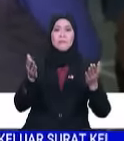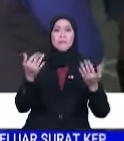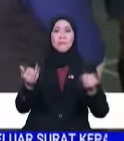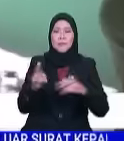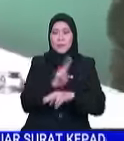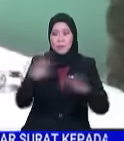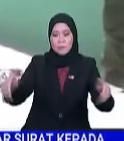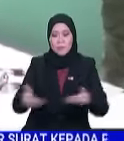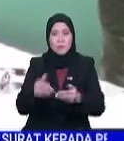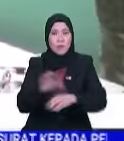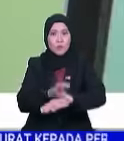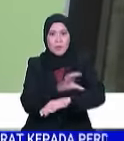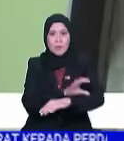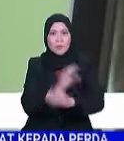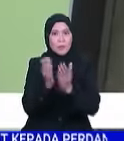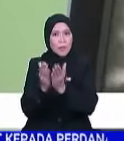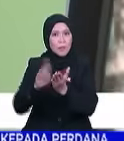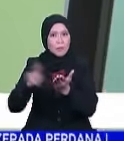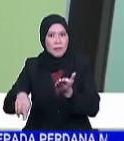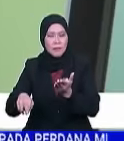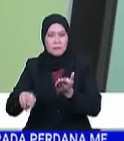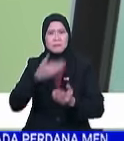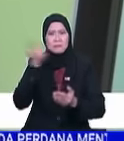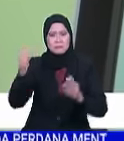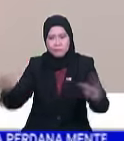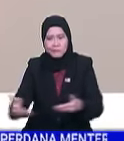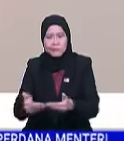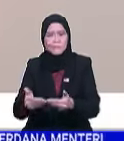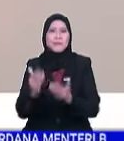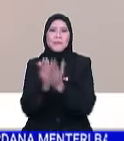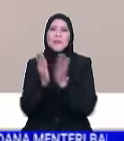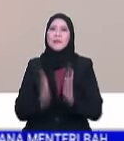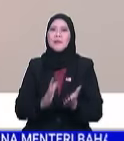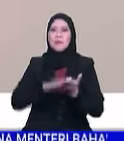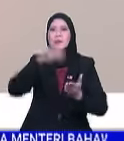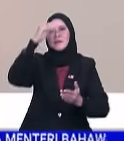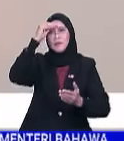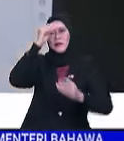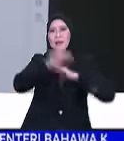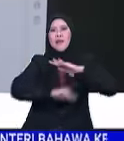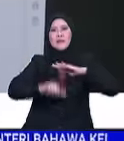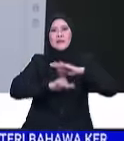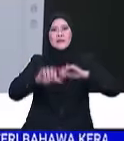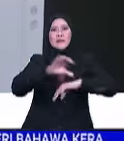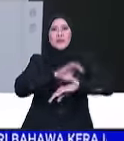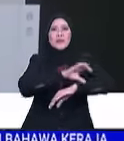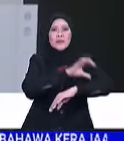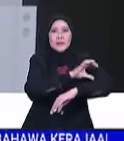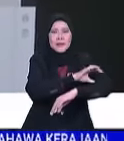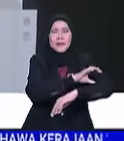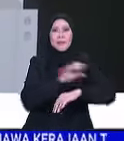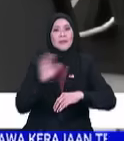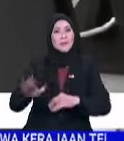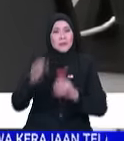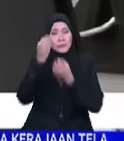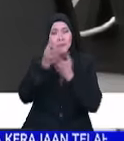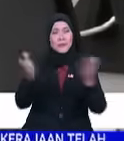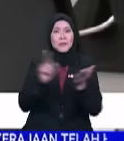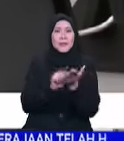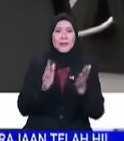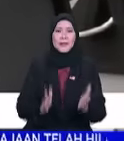Raspberry Pi di sekolah rendah merupakan platform terbaik untuk pelajar mempelajari asas pengaturcaraan. Beliau ditemui pemberita